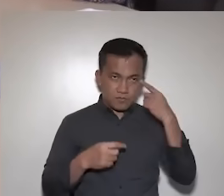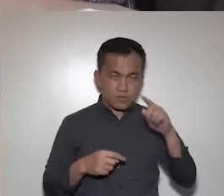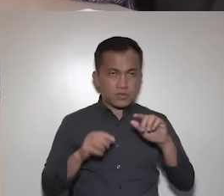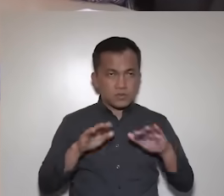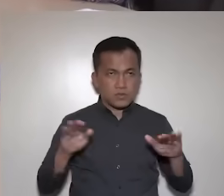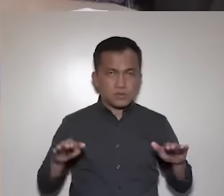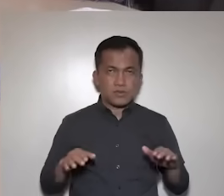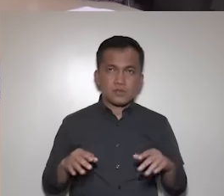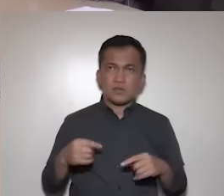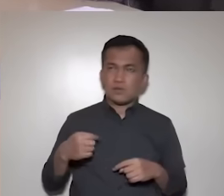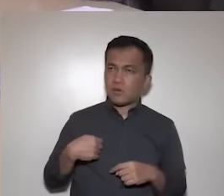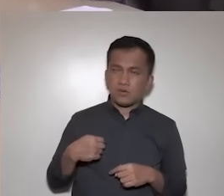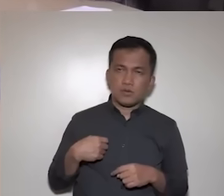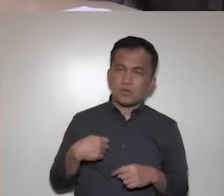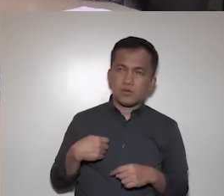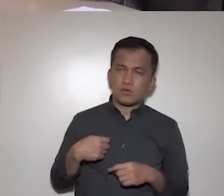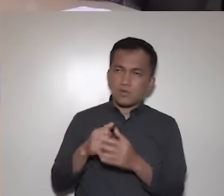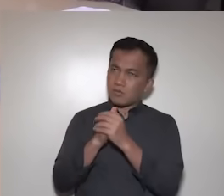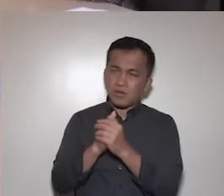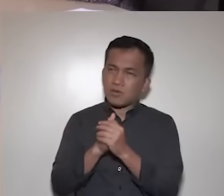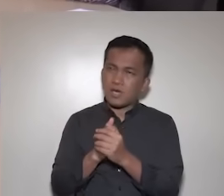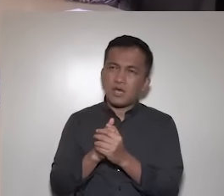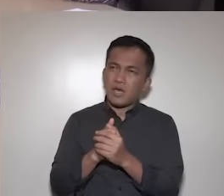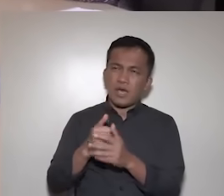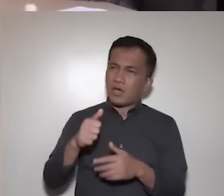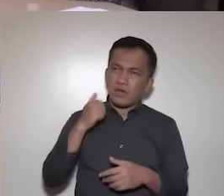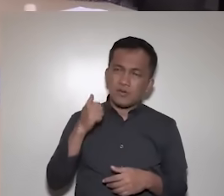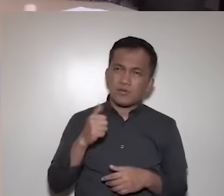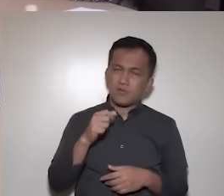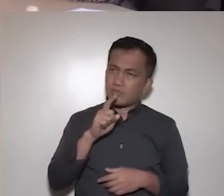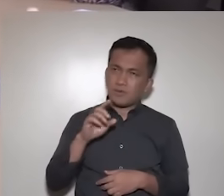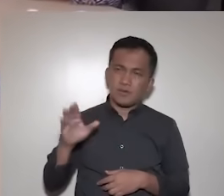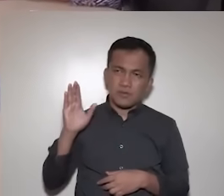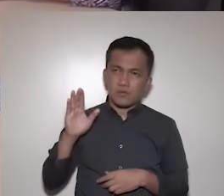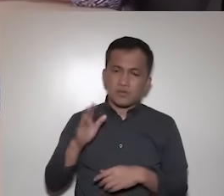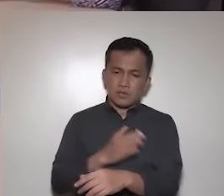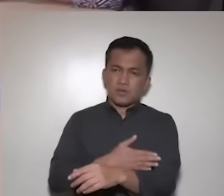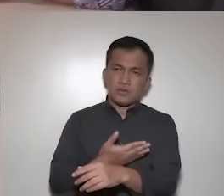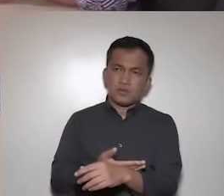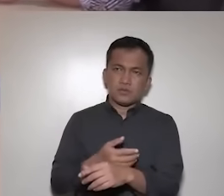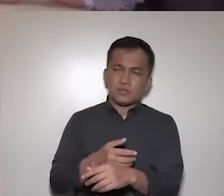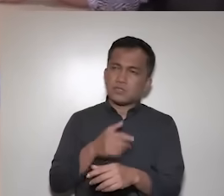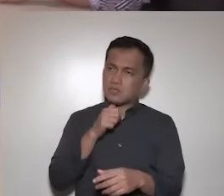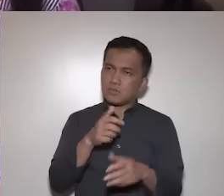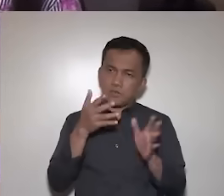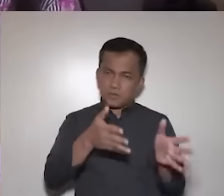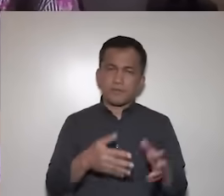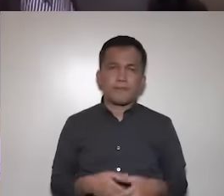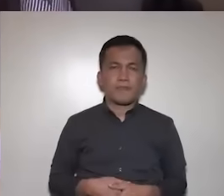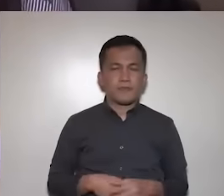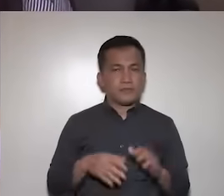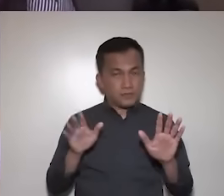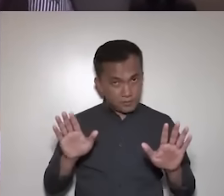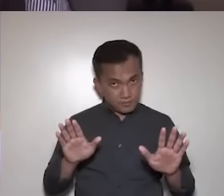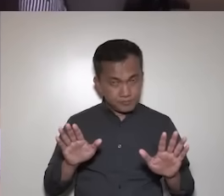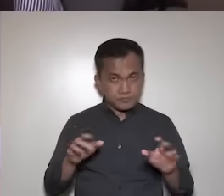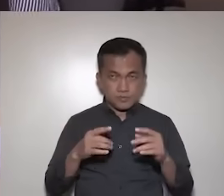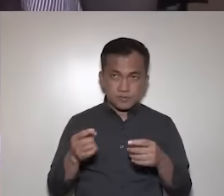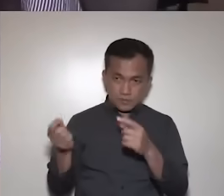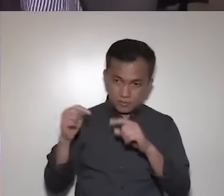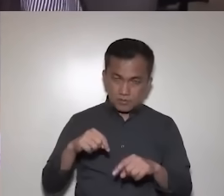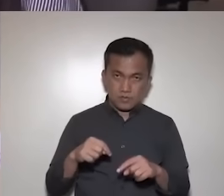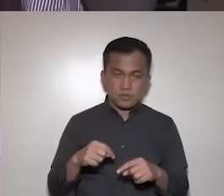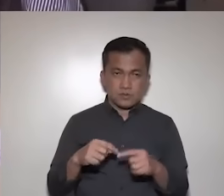eh. Pero sa akin, sir, nagmamakawa ko. Ayoko na talaga. Pero pangako po yung mga anak ko, hindi ko pababayaan. Ganito, since nandito ka rin